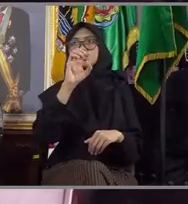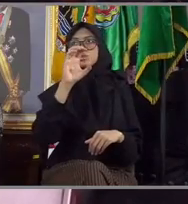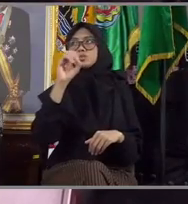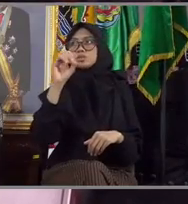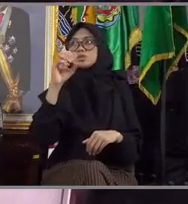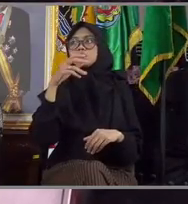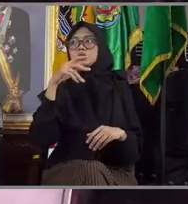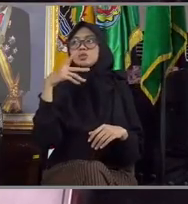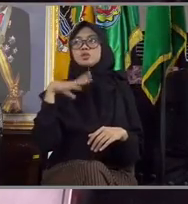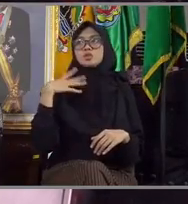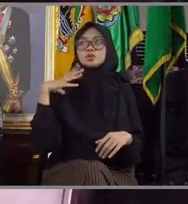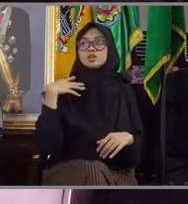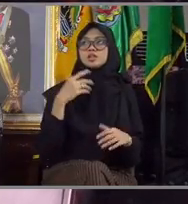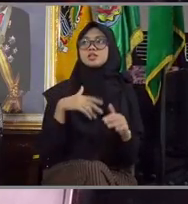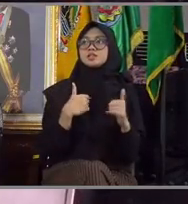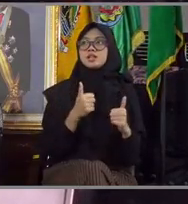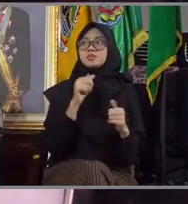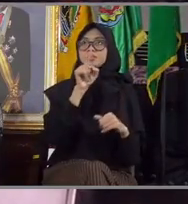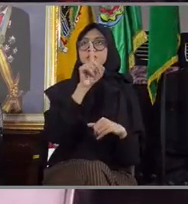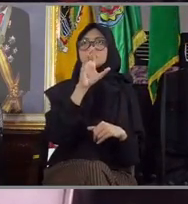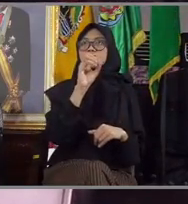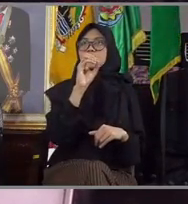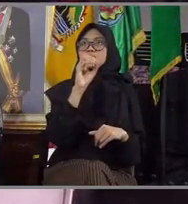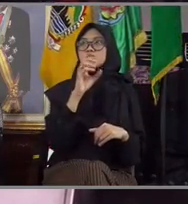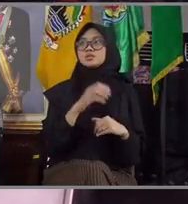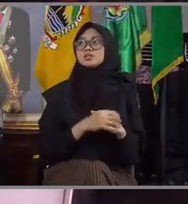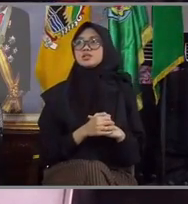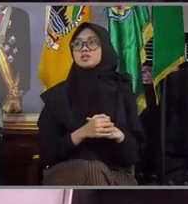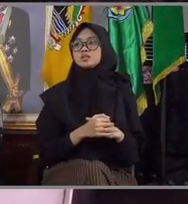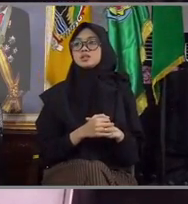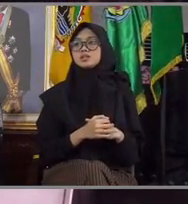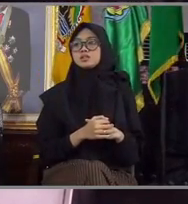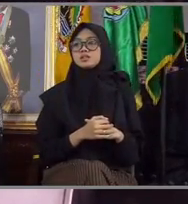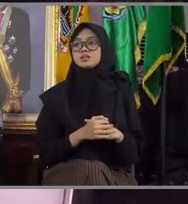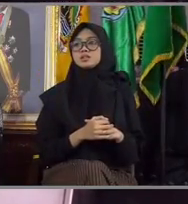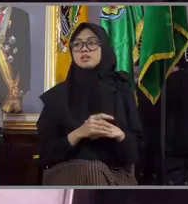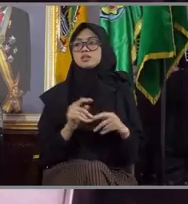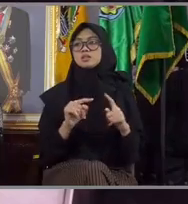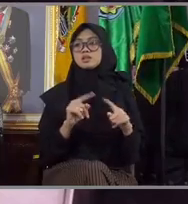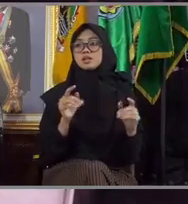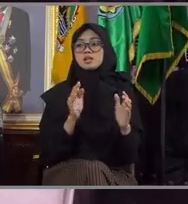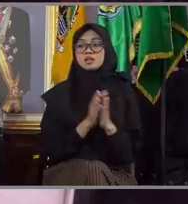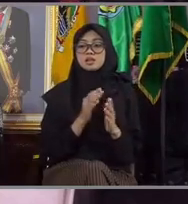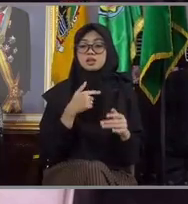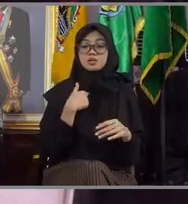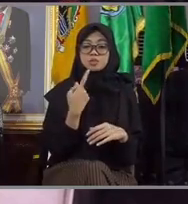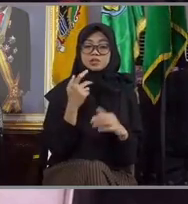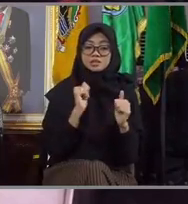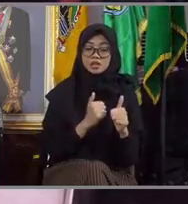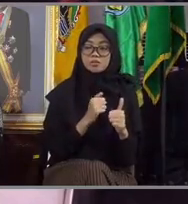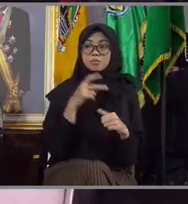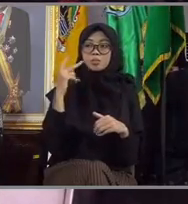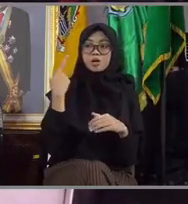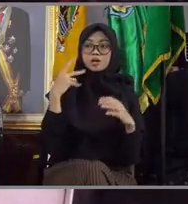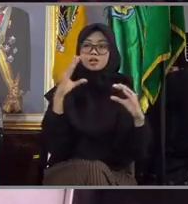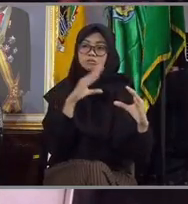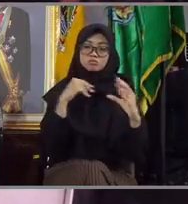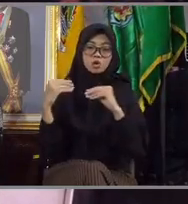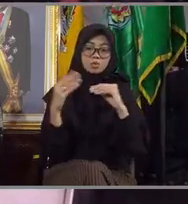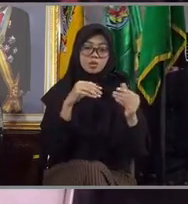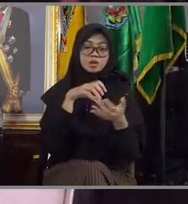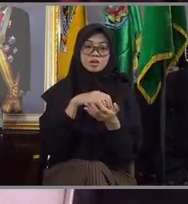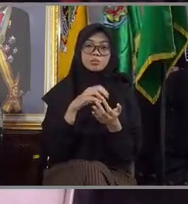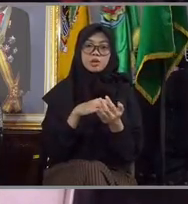cocok bae Dek dan kami sangat kiri forum LPPN Jawa Tengah siap oke kemarin baru Raker di Kebumen